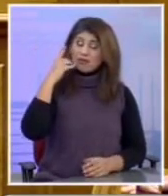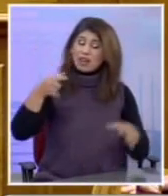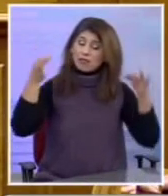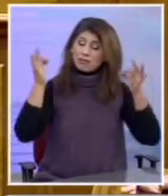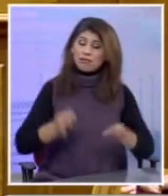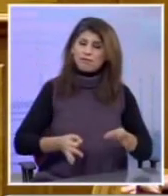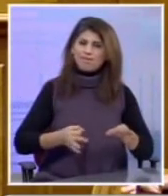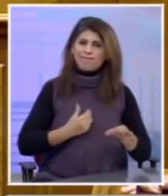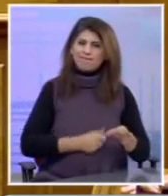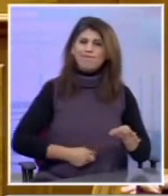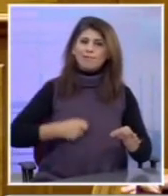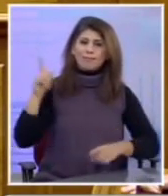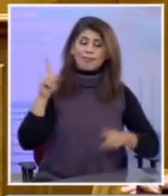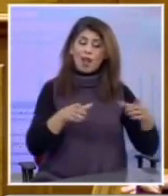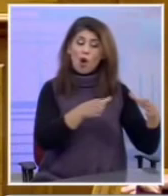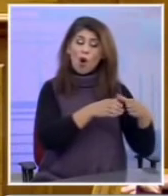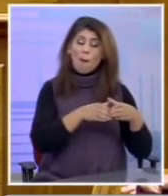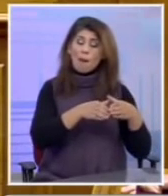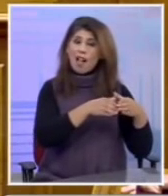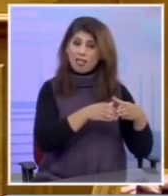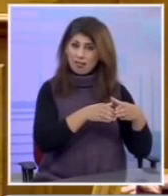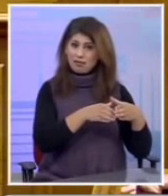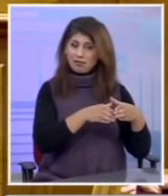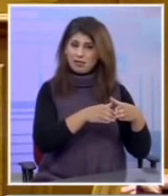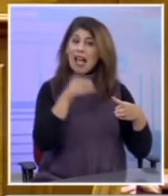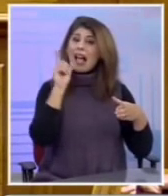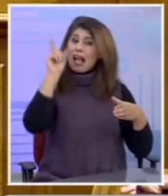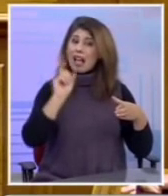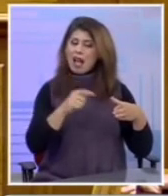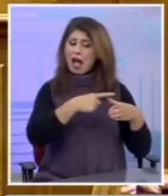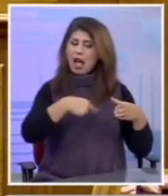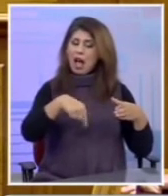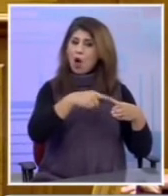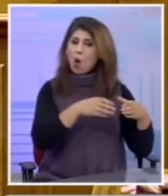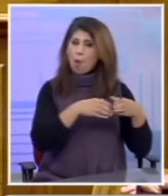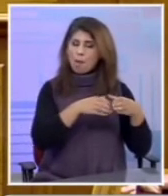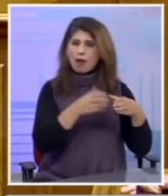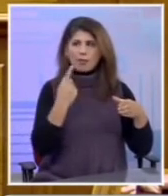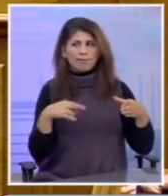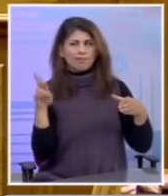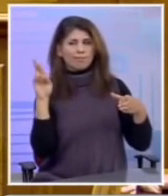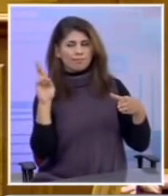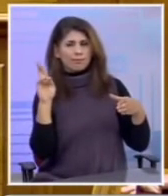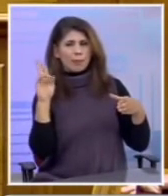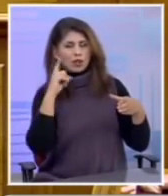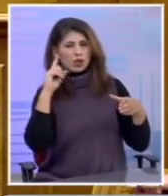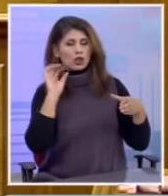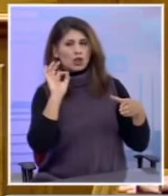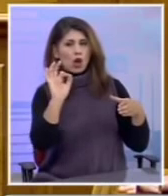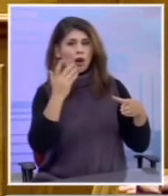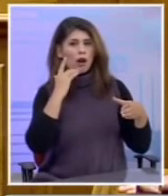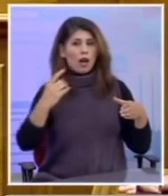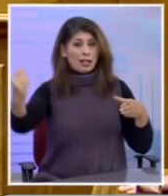κύκλων που ίσως να προσδοκούσανε μέσα από μια αποτυχία